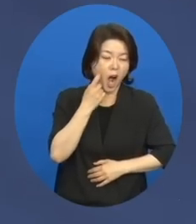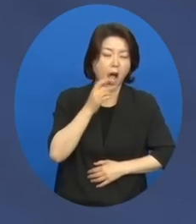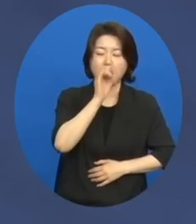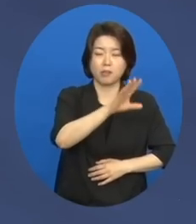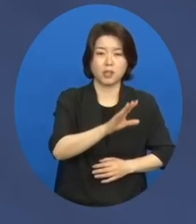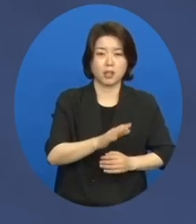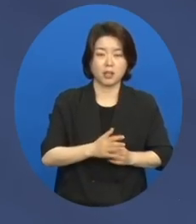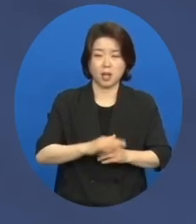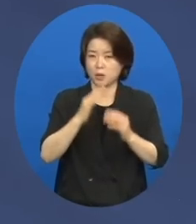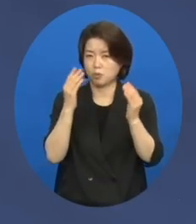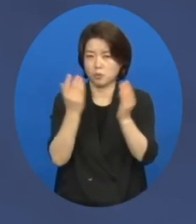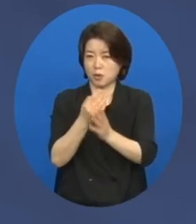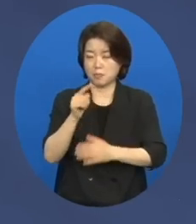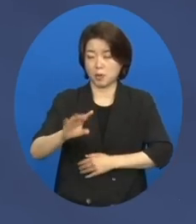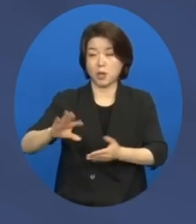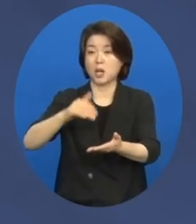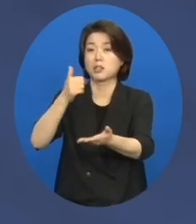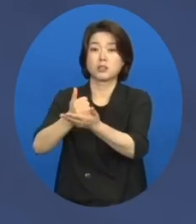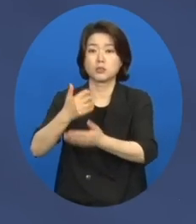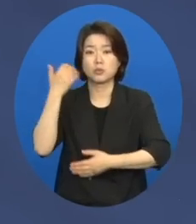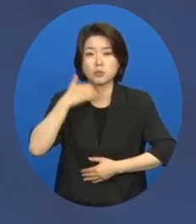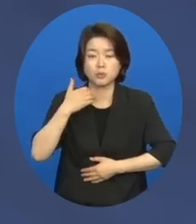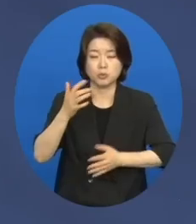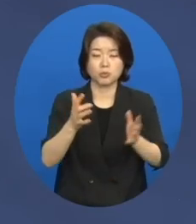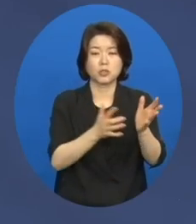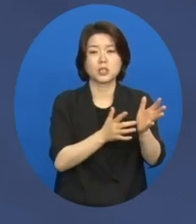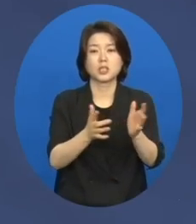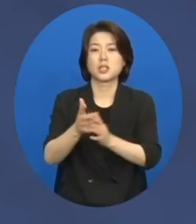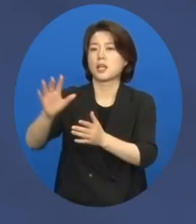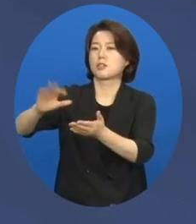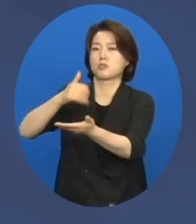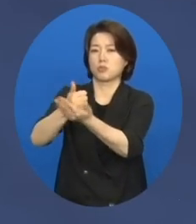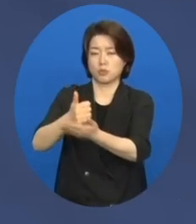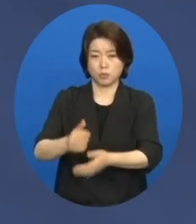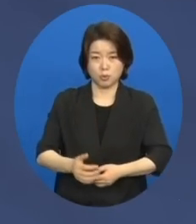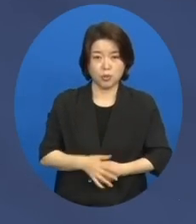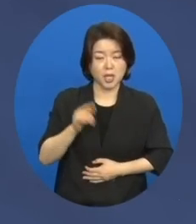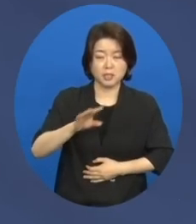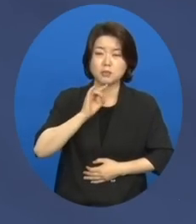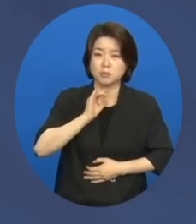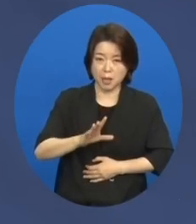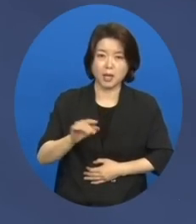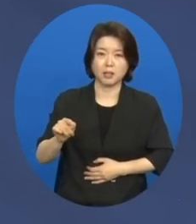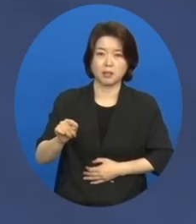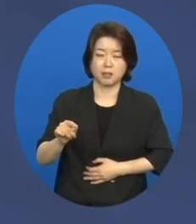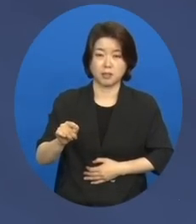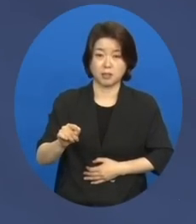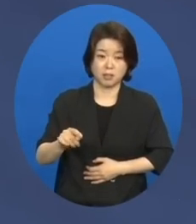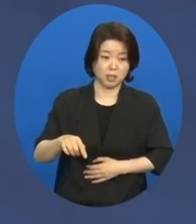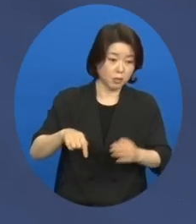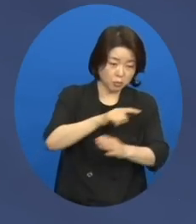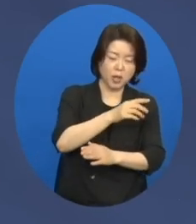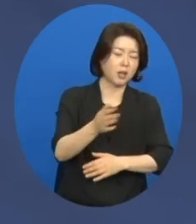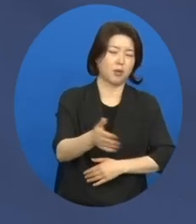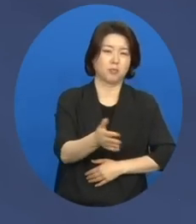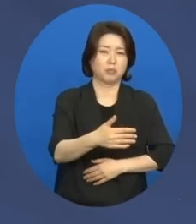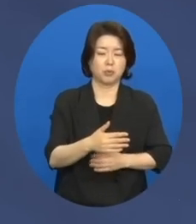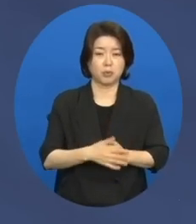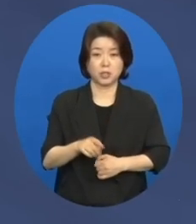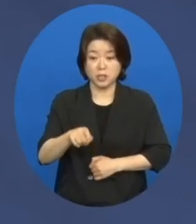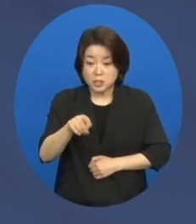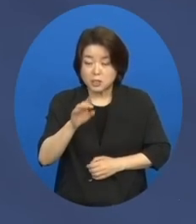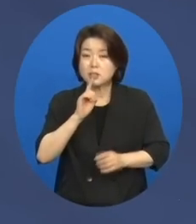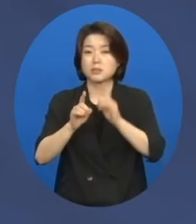불가능한 완벽한 그리스도, 바로 예수 그리스도, 그분밖에 없다는 것입니다. 지금 그 얘기하시는